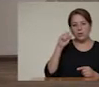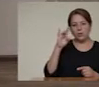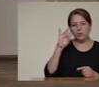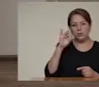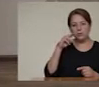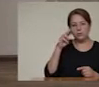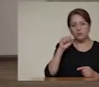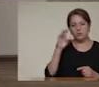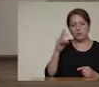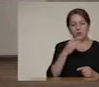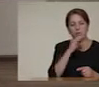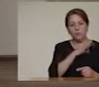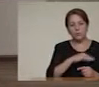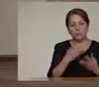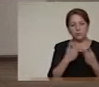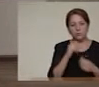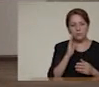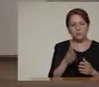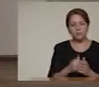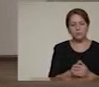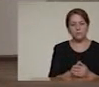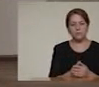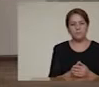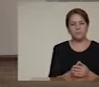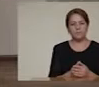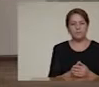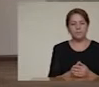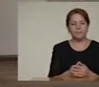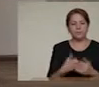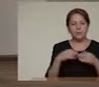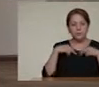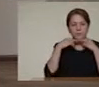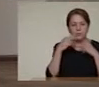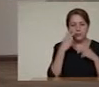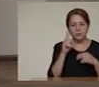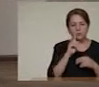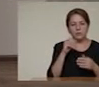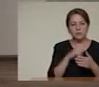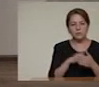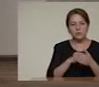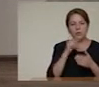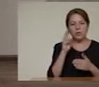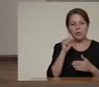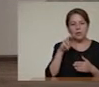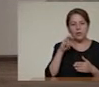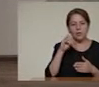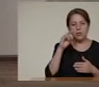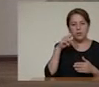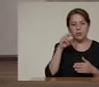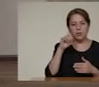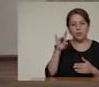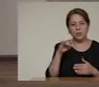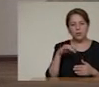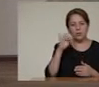hisob-kitob qilib boriladi. Endi ahamiyat bering. Nima uchun kalendar tarix fanida